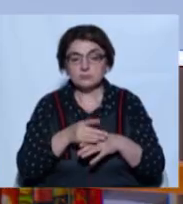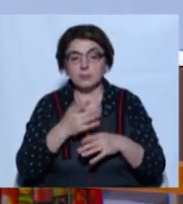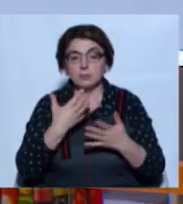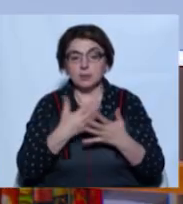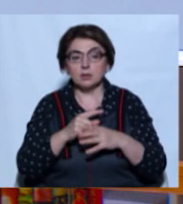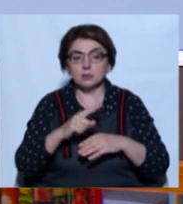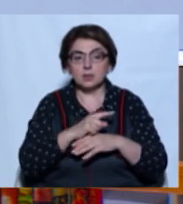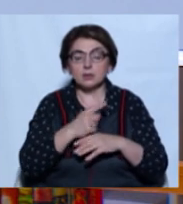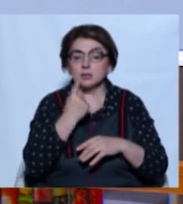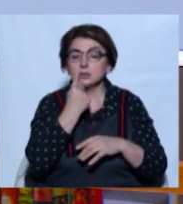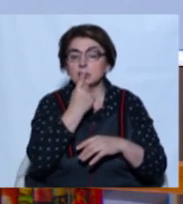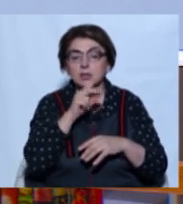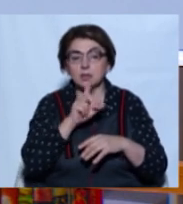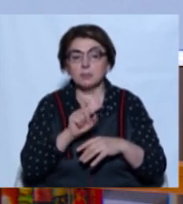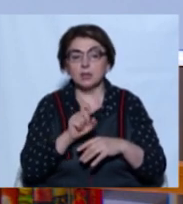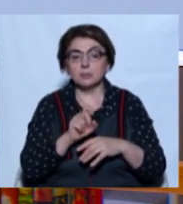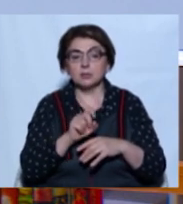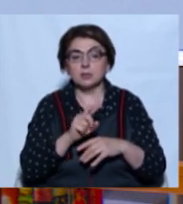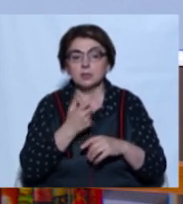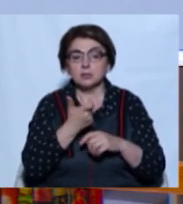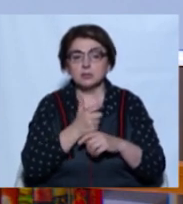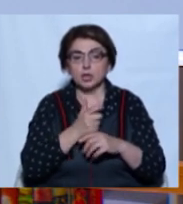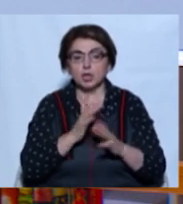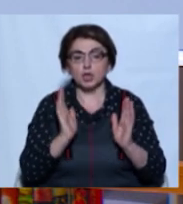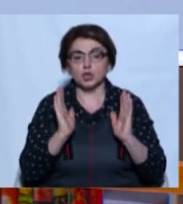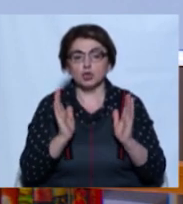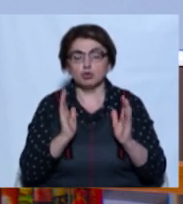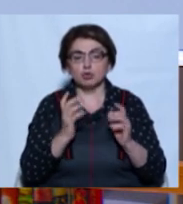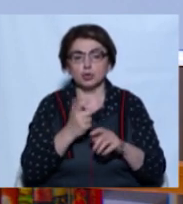თავისი წინა კბილებით ძალიან დიდი და